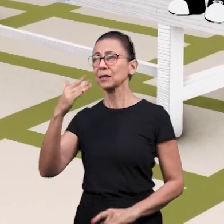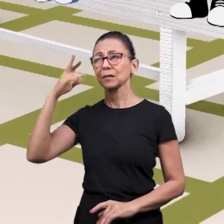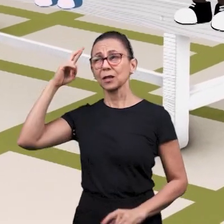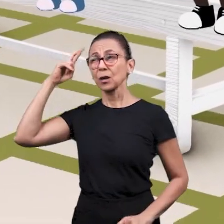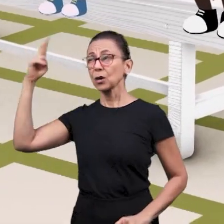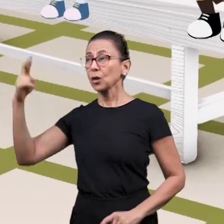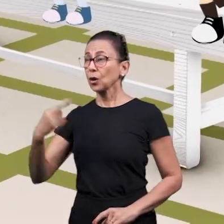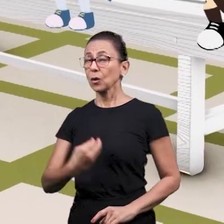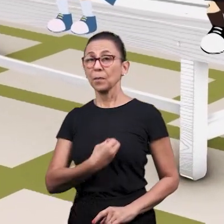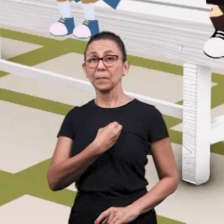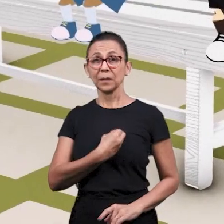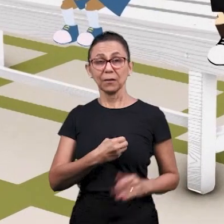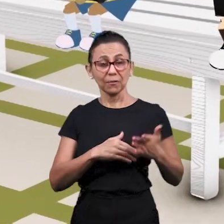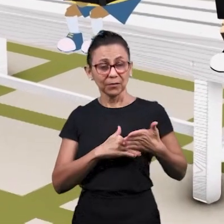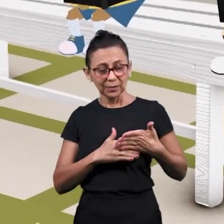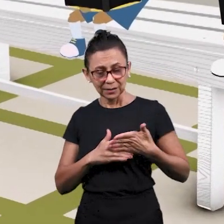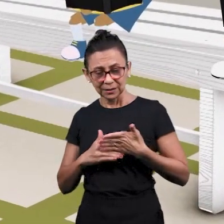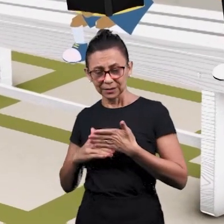Веди меня,